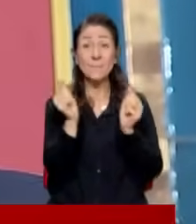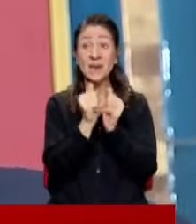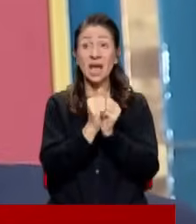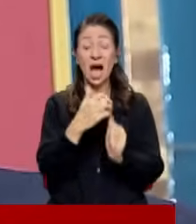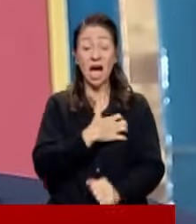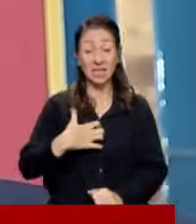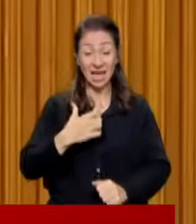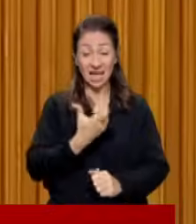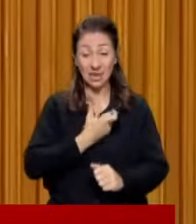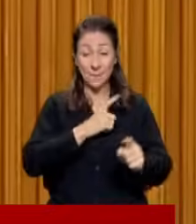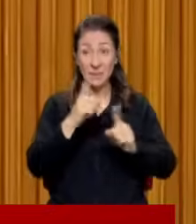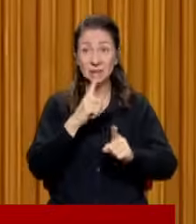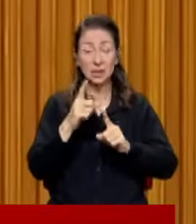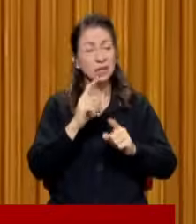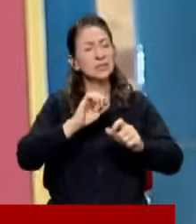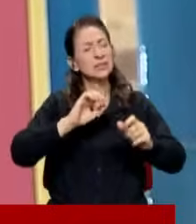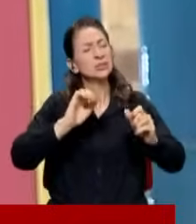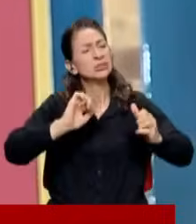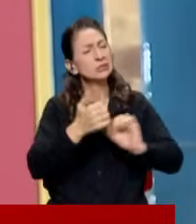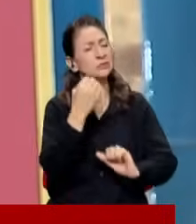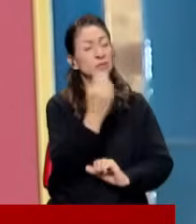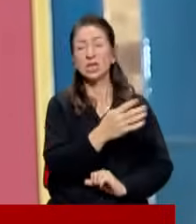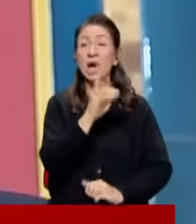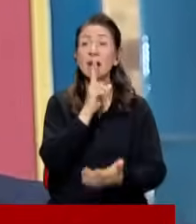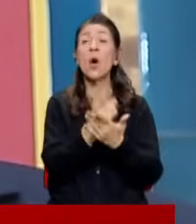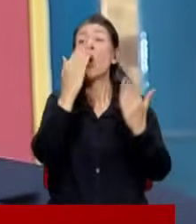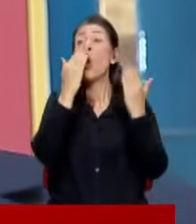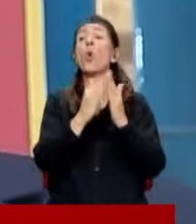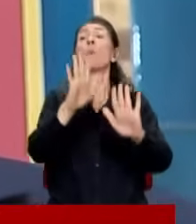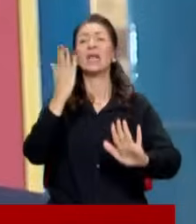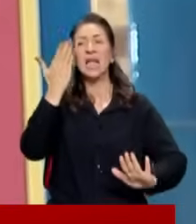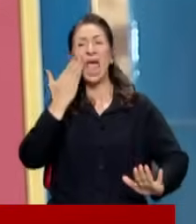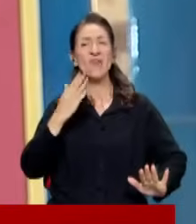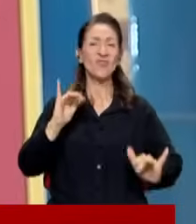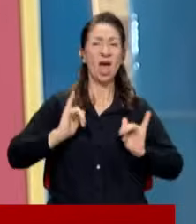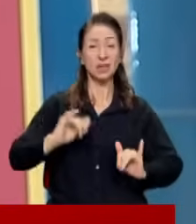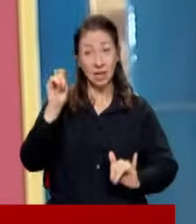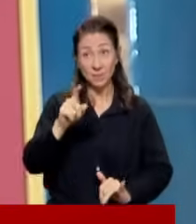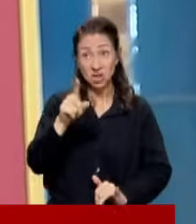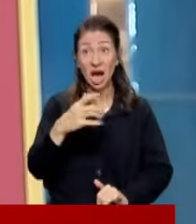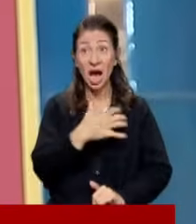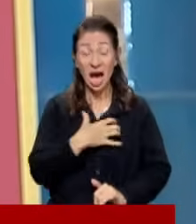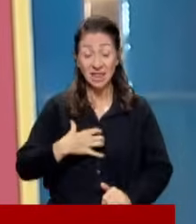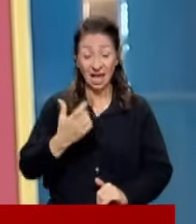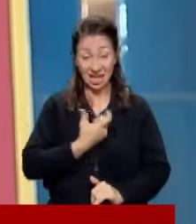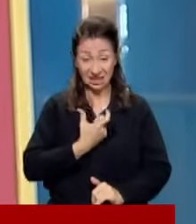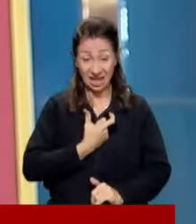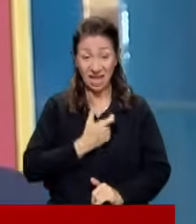birlikte Anayasa Mahkemesi'ni güçsüzleştirecek, kararlarına uymamayı keyfileştirecek,